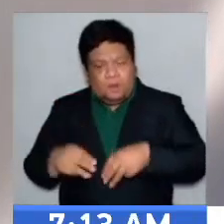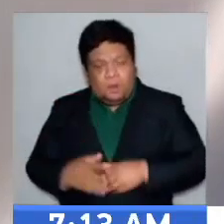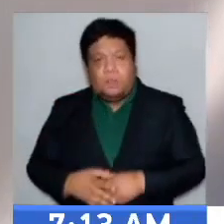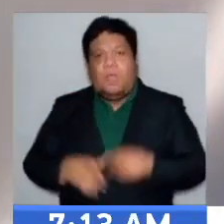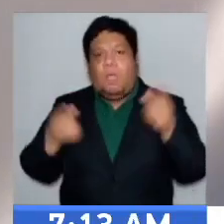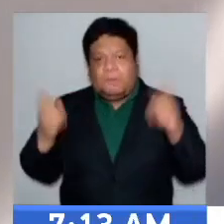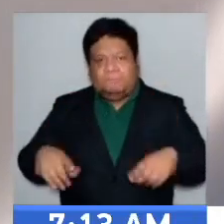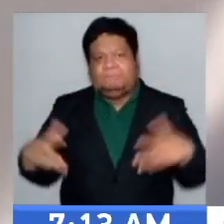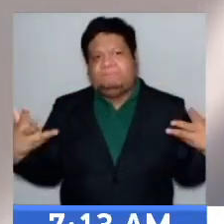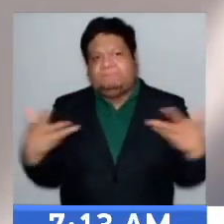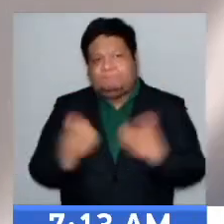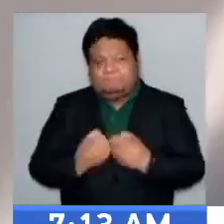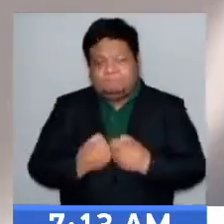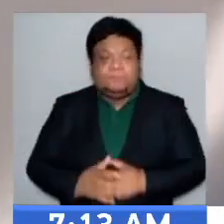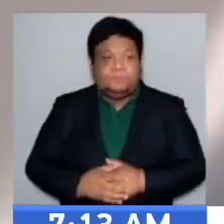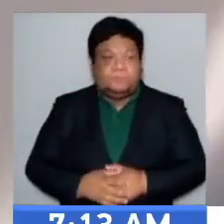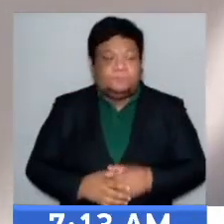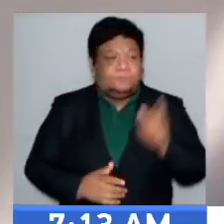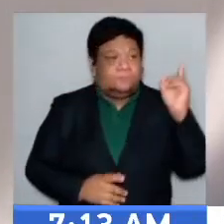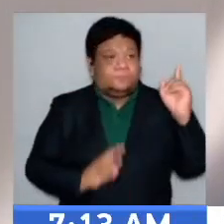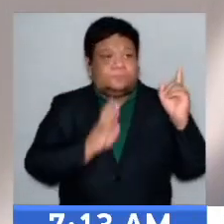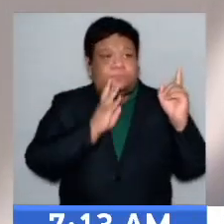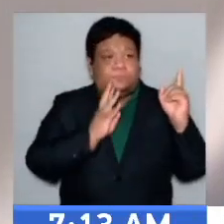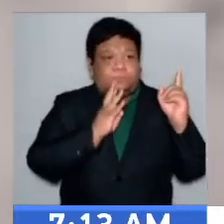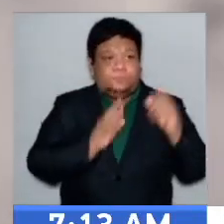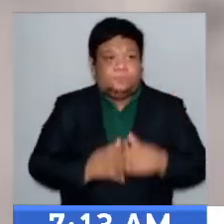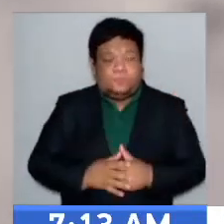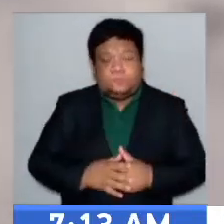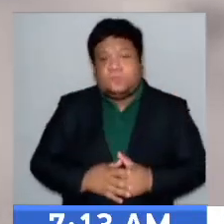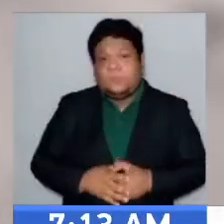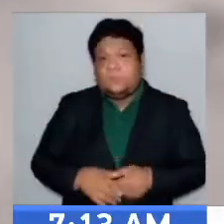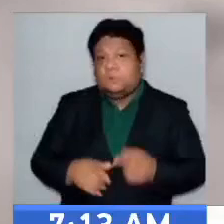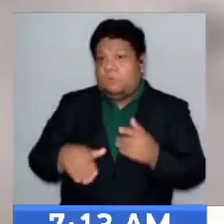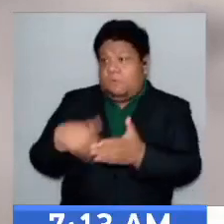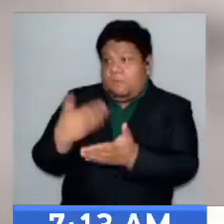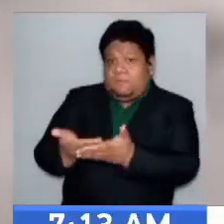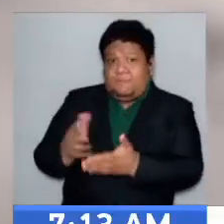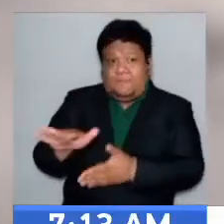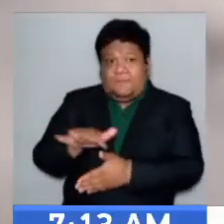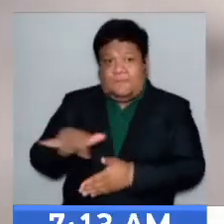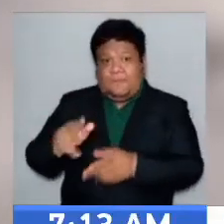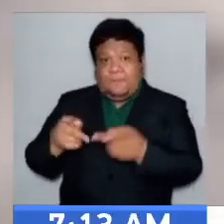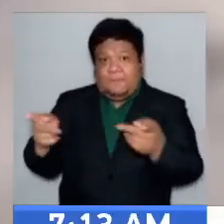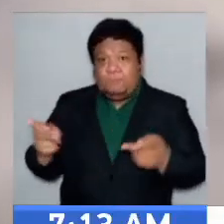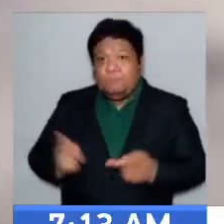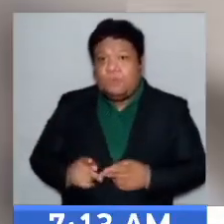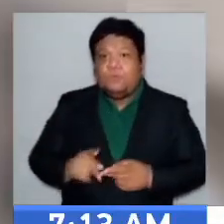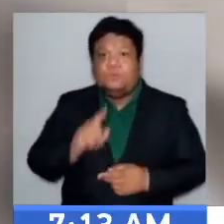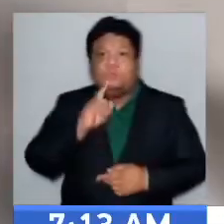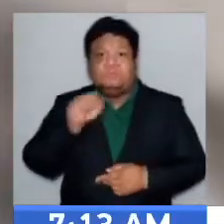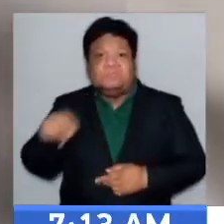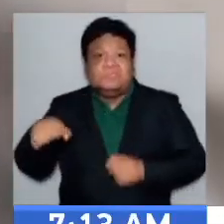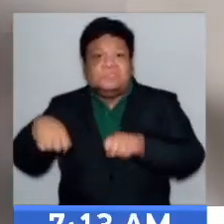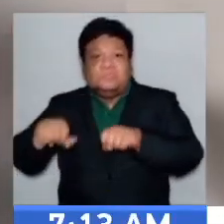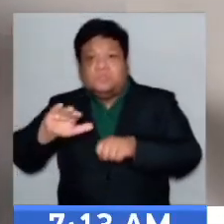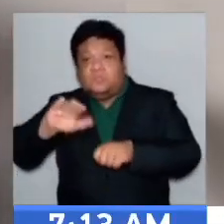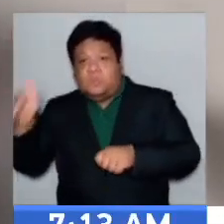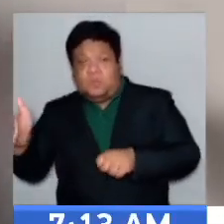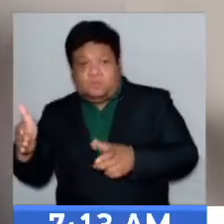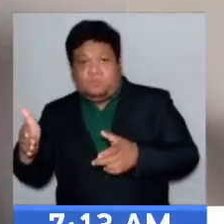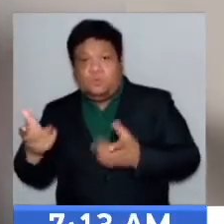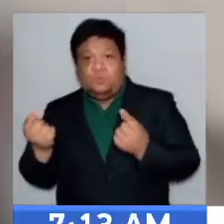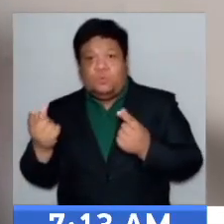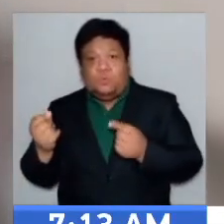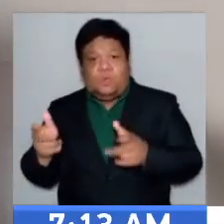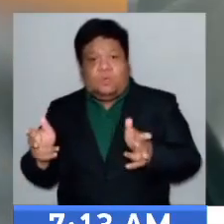po sila sa lugar ng pinangyarihan, allegedly ma'am, yung tricycle, nag-sorbalin niya nang kaya po sila nagka-